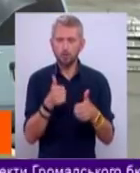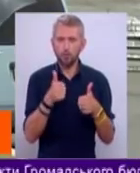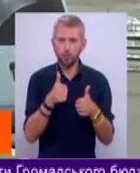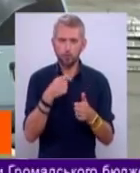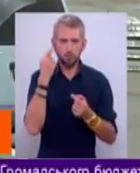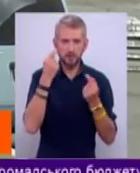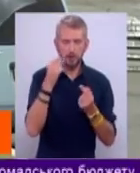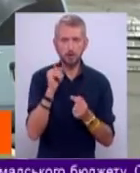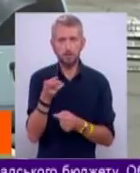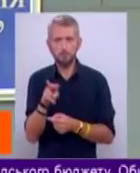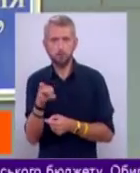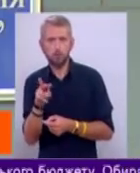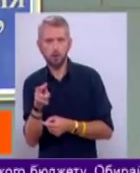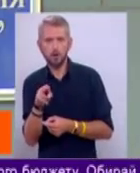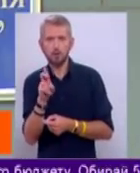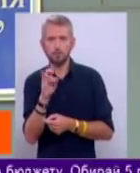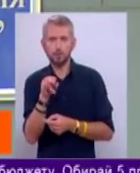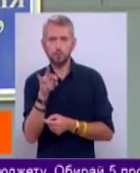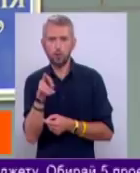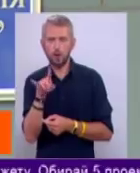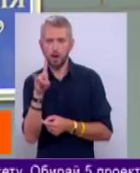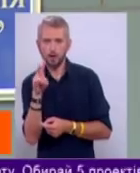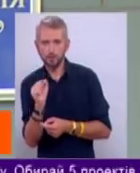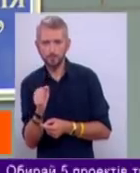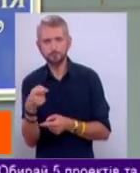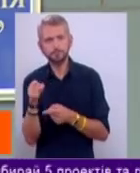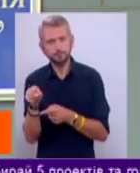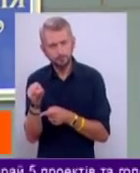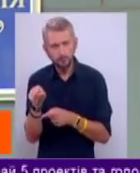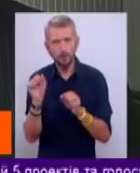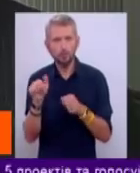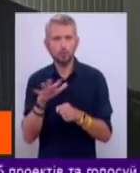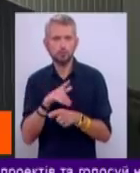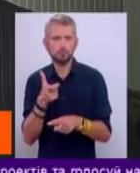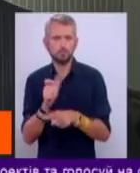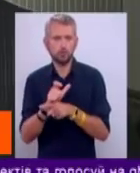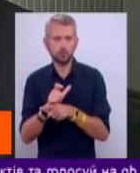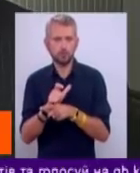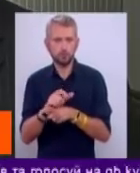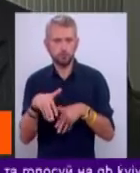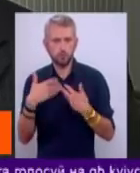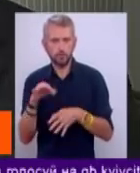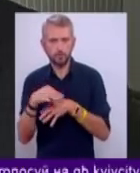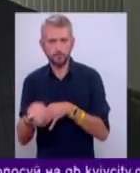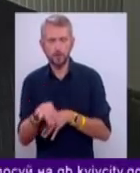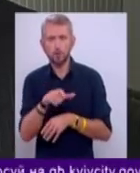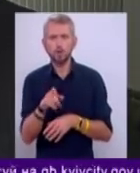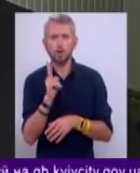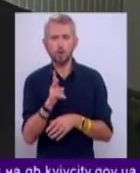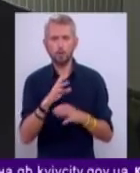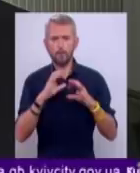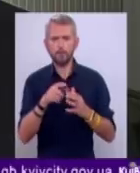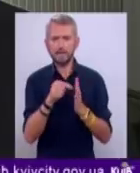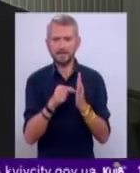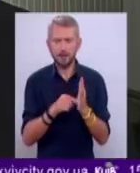і біполярну. Другі більш схильні до раптових проявів жорстокості і насильства. Люди, у которых мир делится на черное и белое, именно